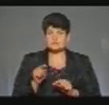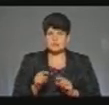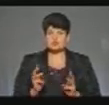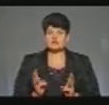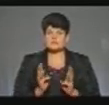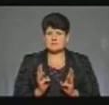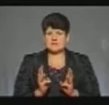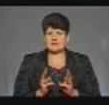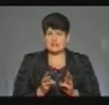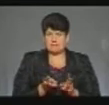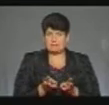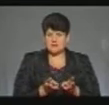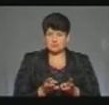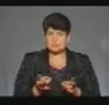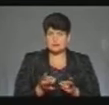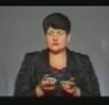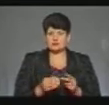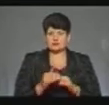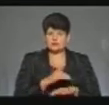запалити пічку, треба було з двору